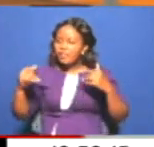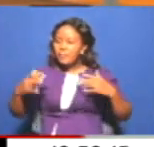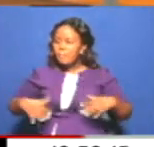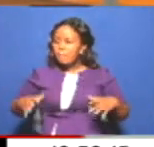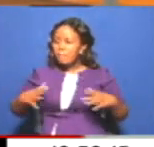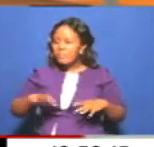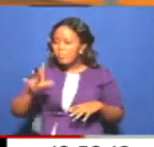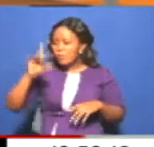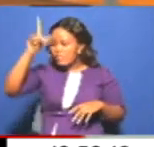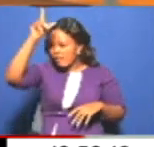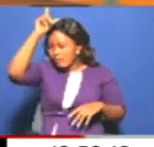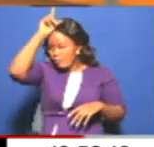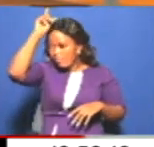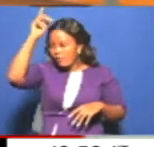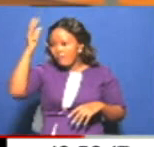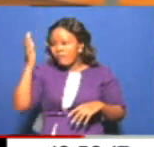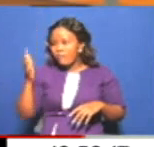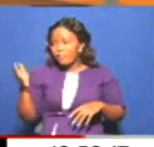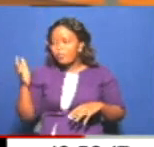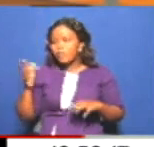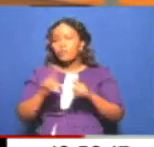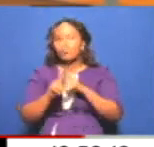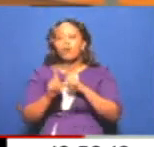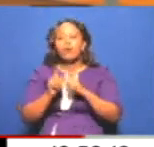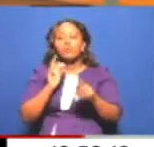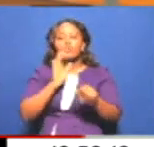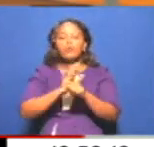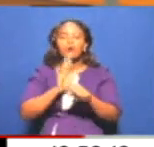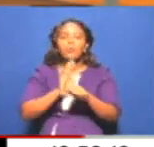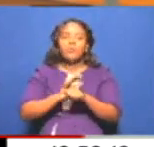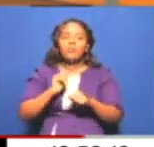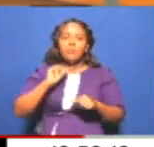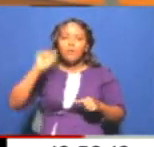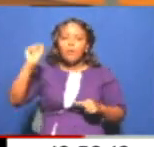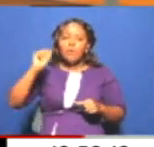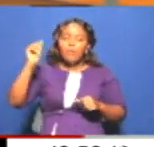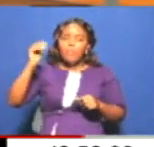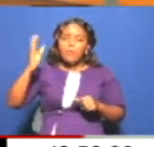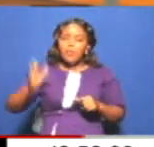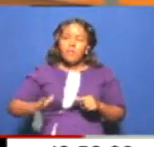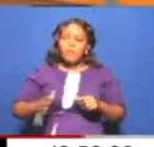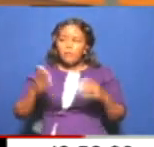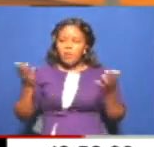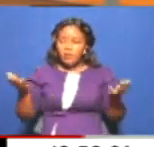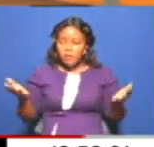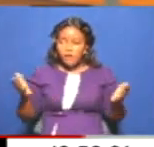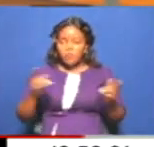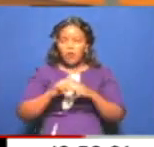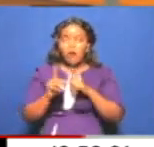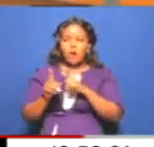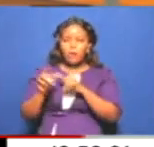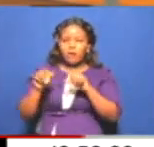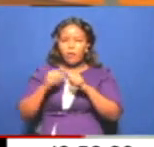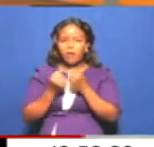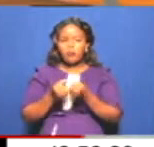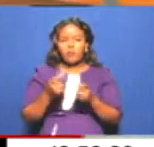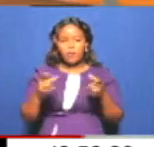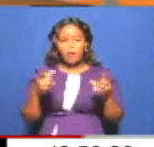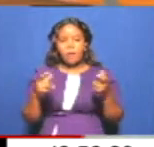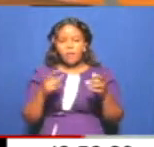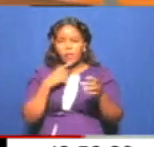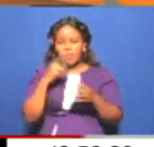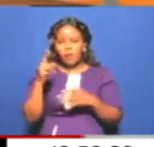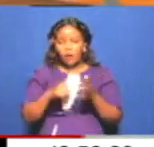Na baadhi ya wanasiasa hata kando na kuapa, wengine pia kwenye mitandao ya kijamii wanasema kwamba wananchi wa Trans